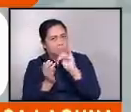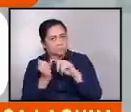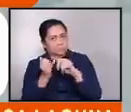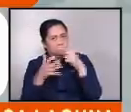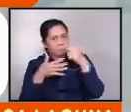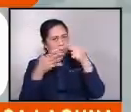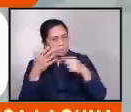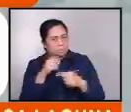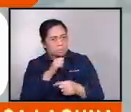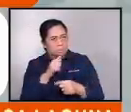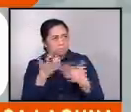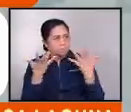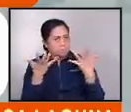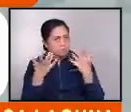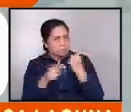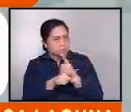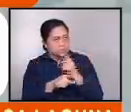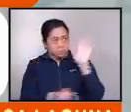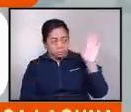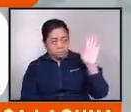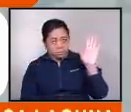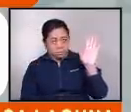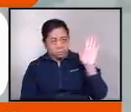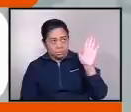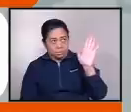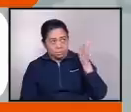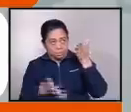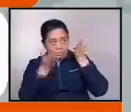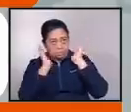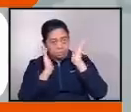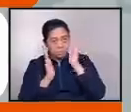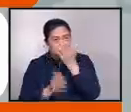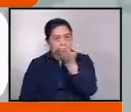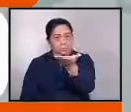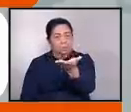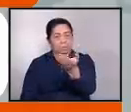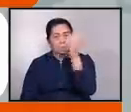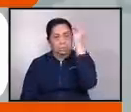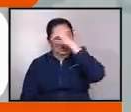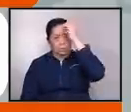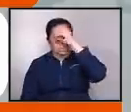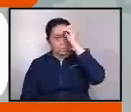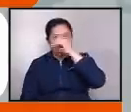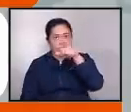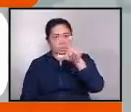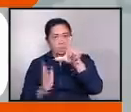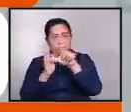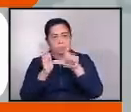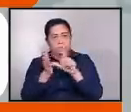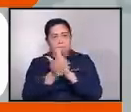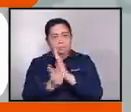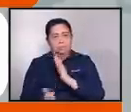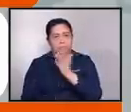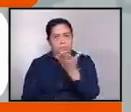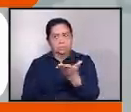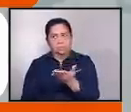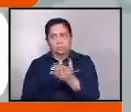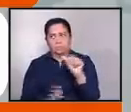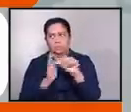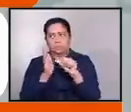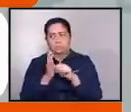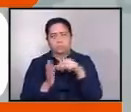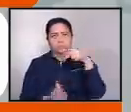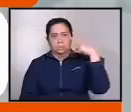ano-ano pa. Wala na ho. Ano po? Sandali po, ma'am, makinig tayo sa isang opinion ng isang legal expert. Attorney